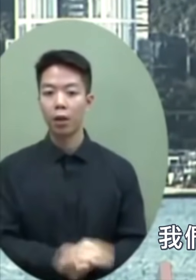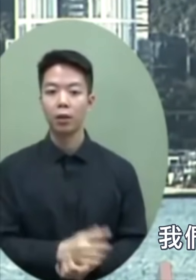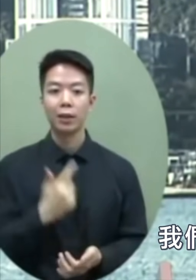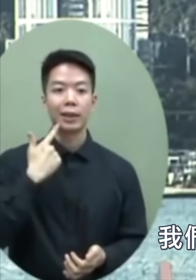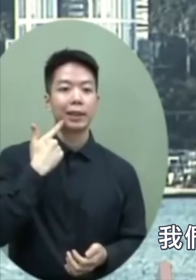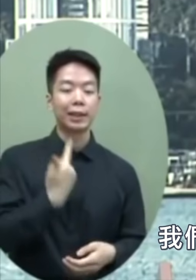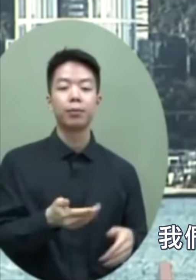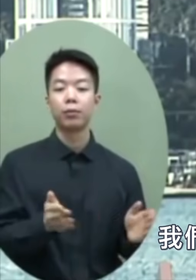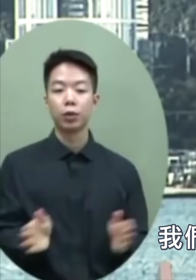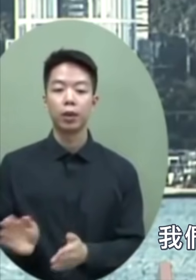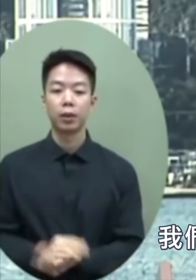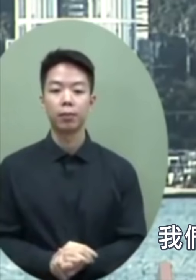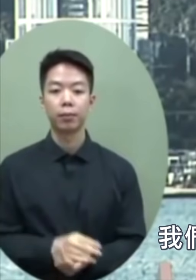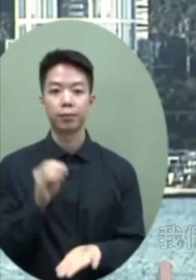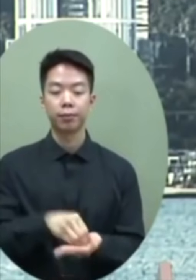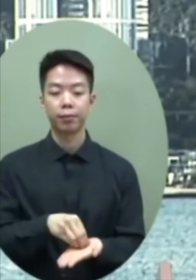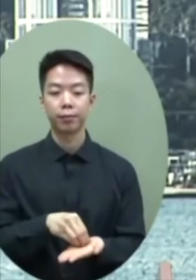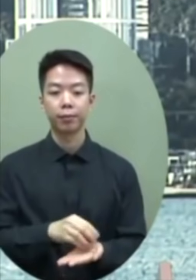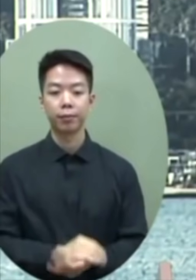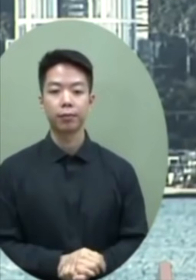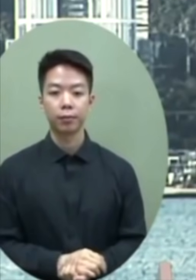厲的執法措施去打擊。